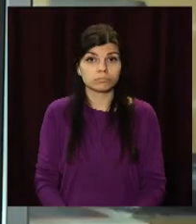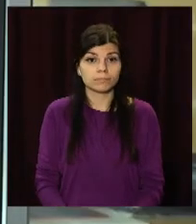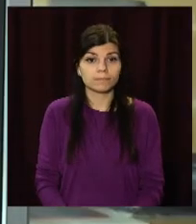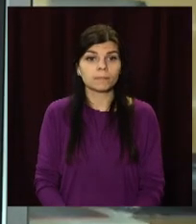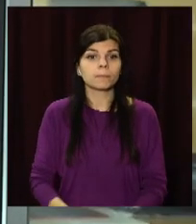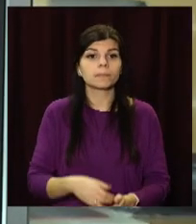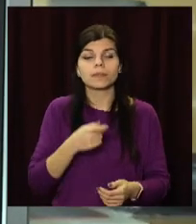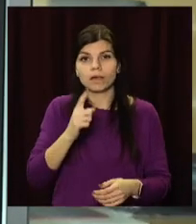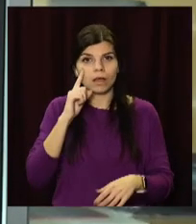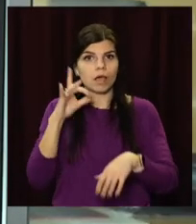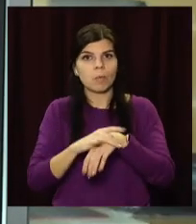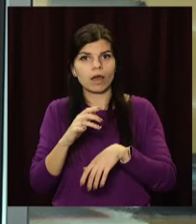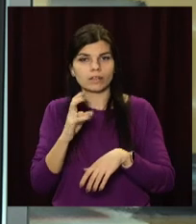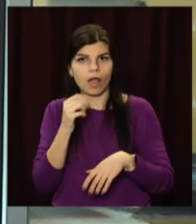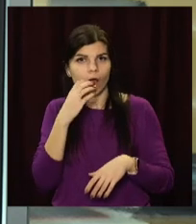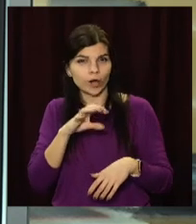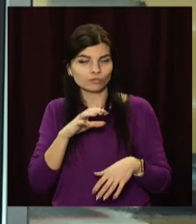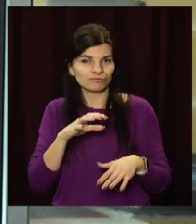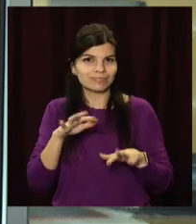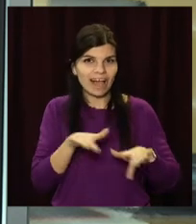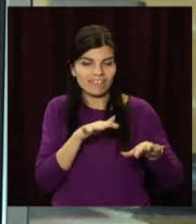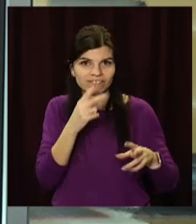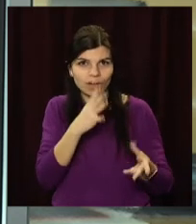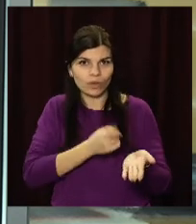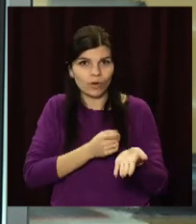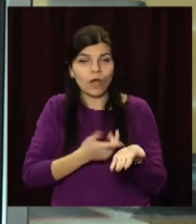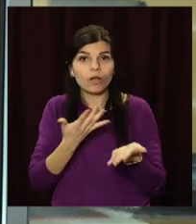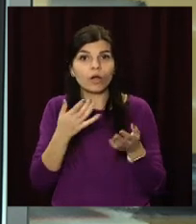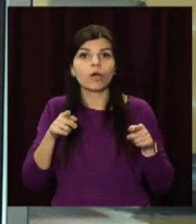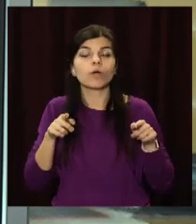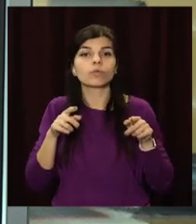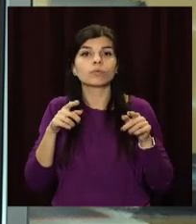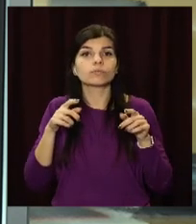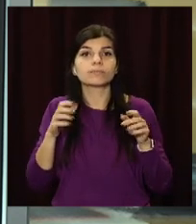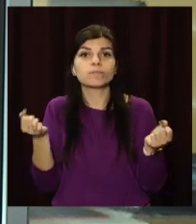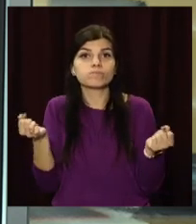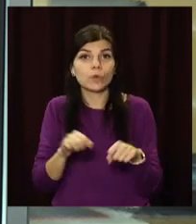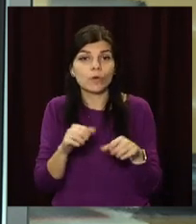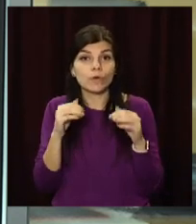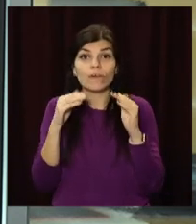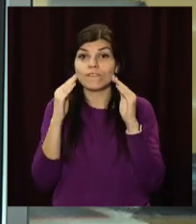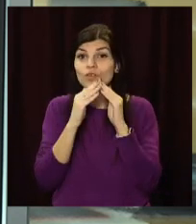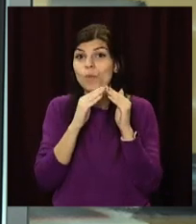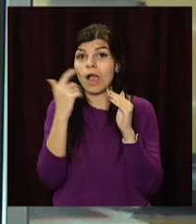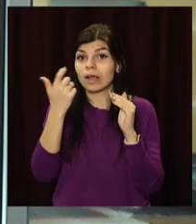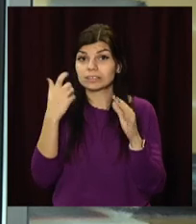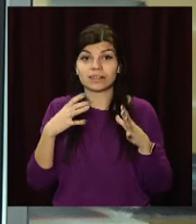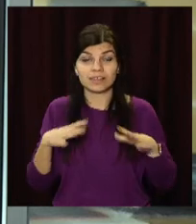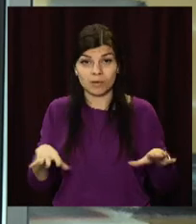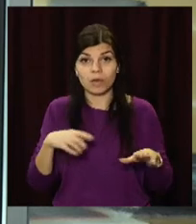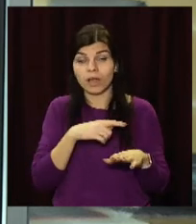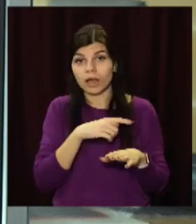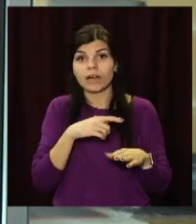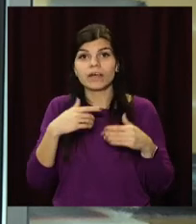Заскочили на гарячому. Поліцейські затримали групу злодіїв, які обікрали будинок у Кам'янському. Поки господарів не було вдома, зловмисники